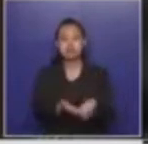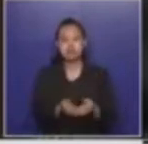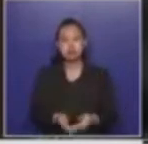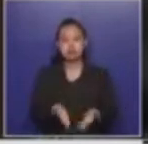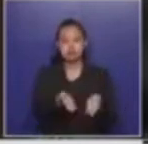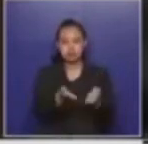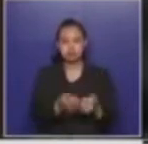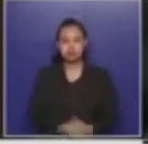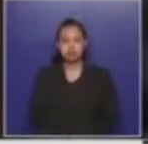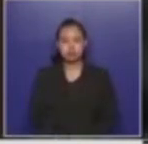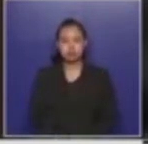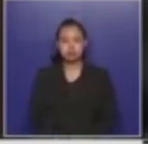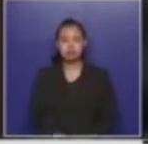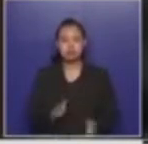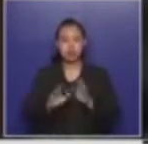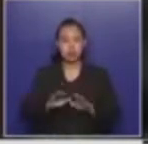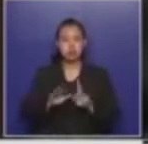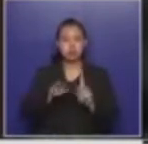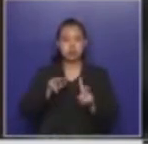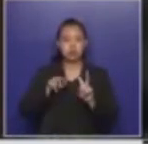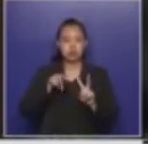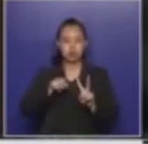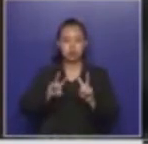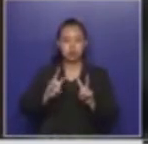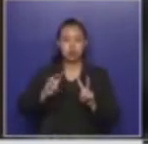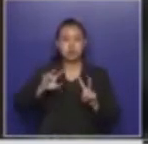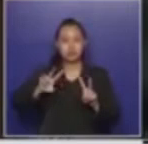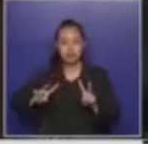ก็ประมาณการนะครับ 2.67 7